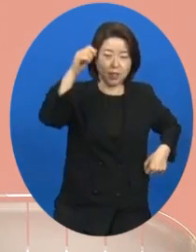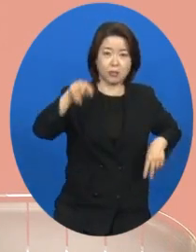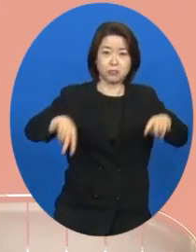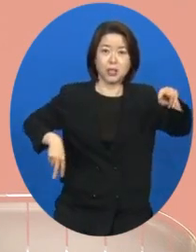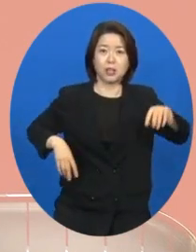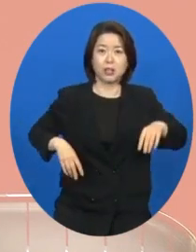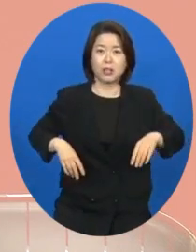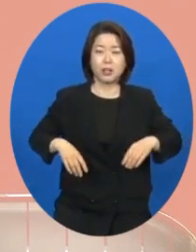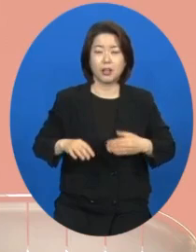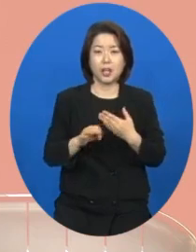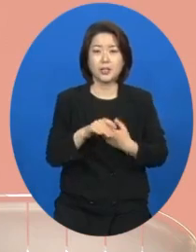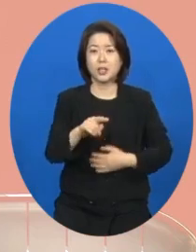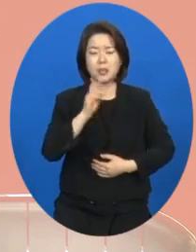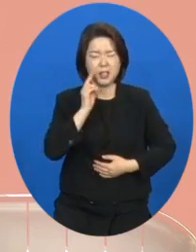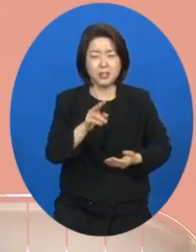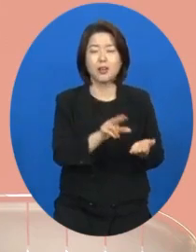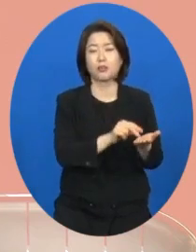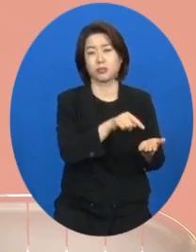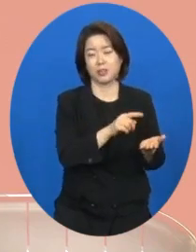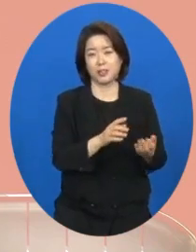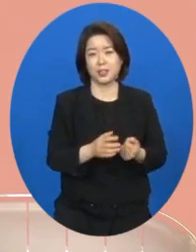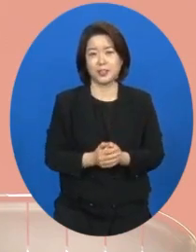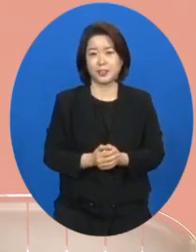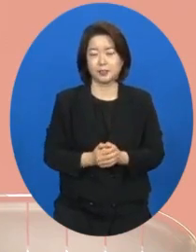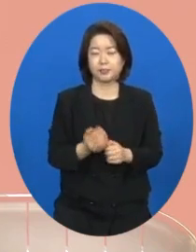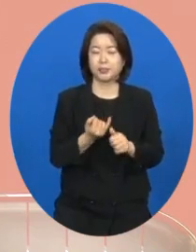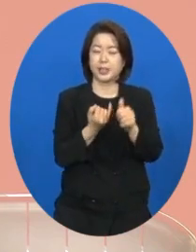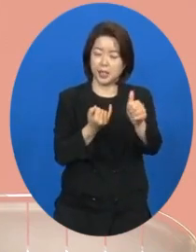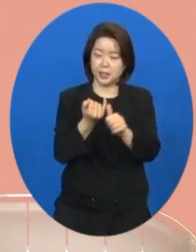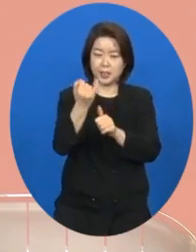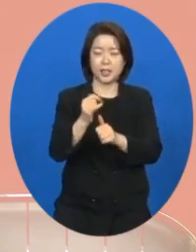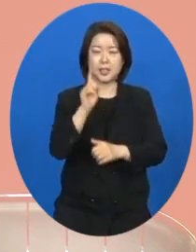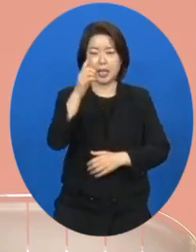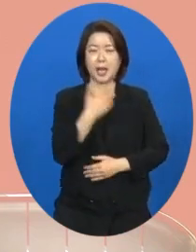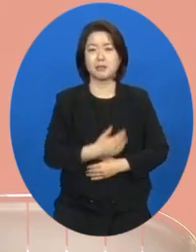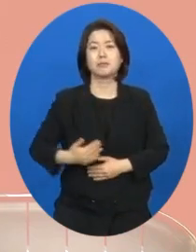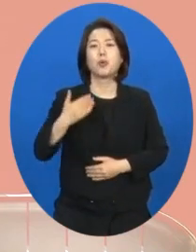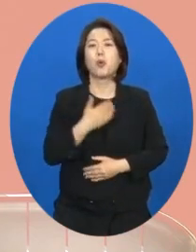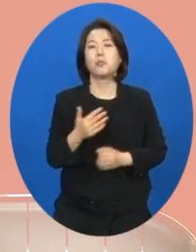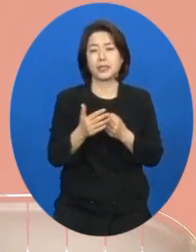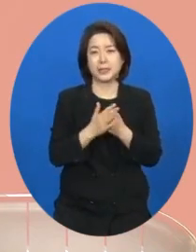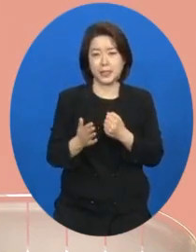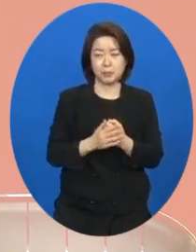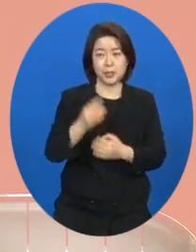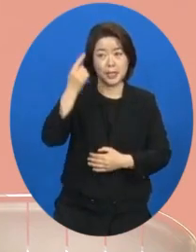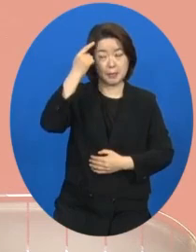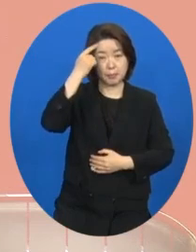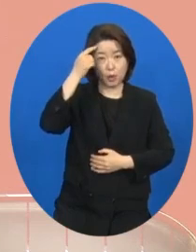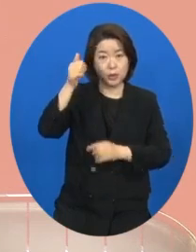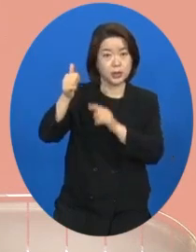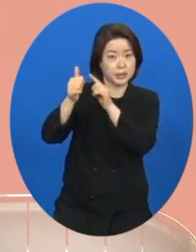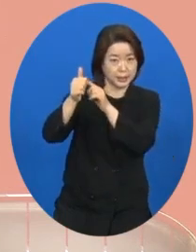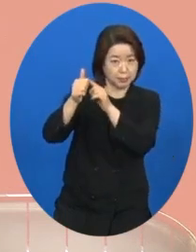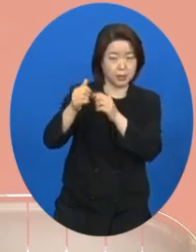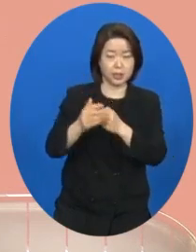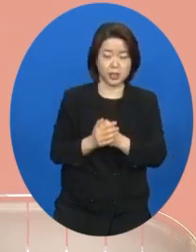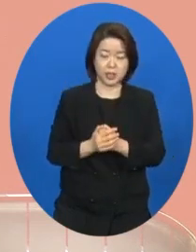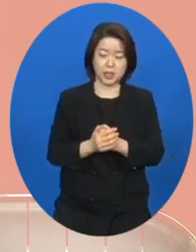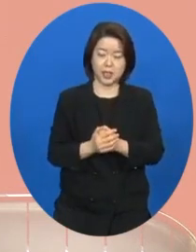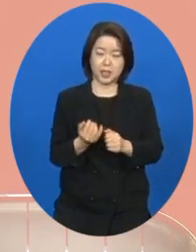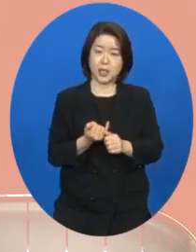아내와 남편이 한 몸이니까. 그러니까 머리인 남편에게